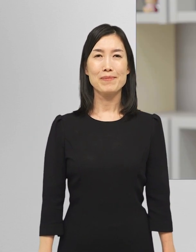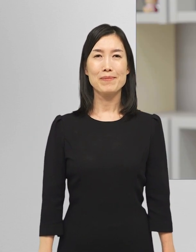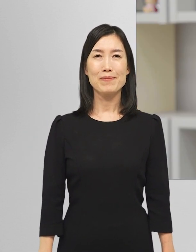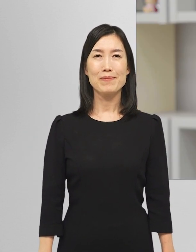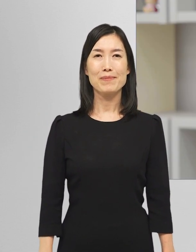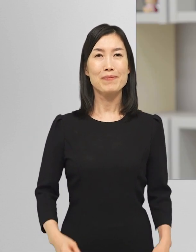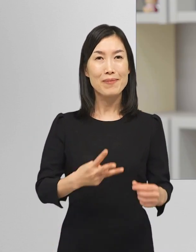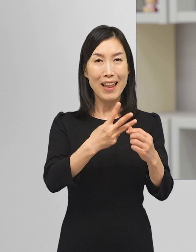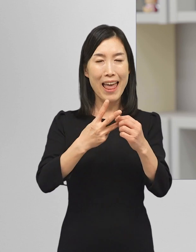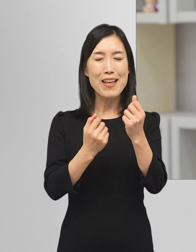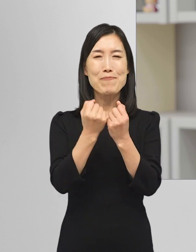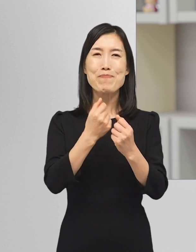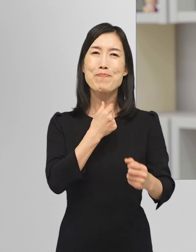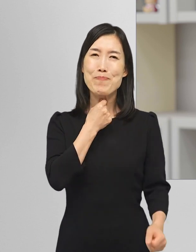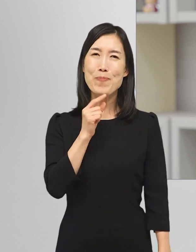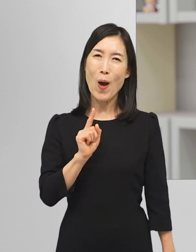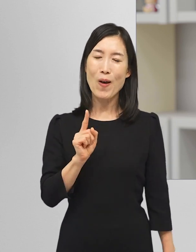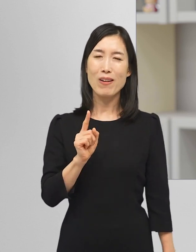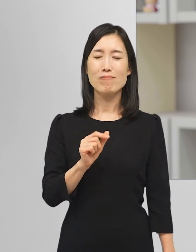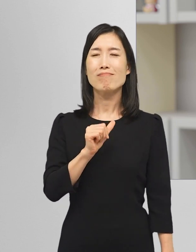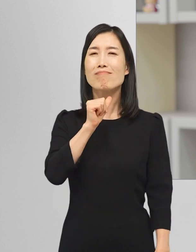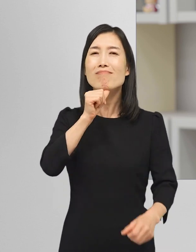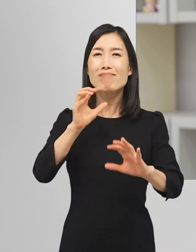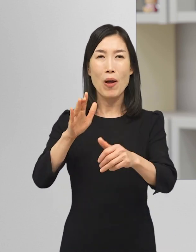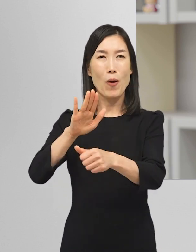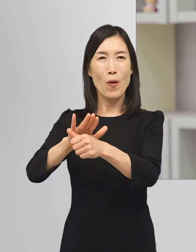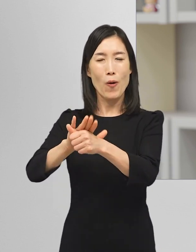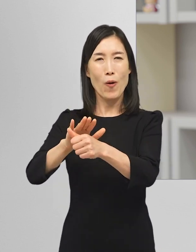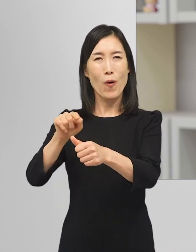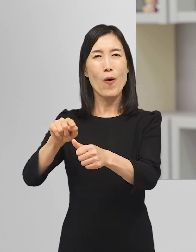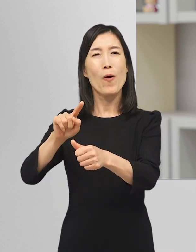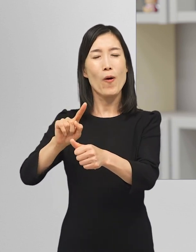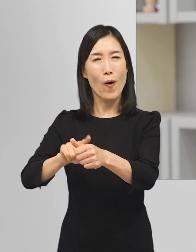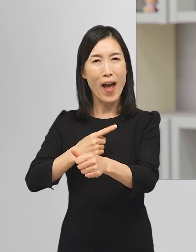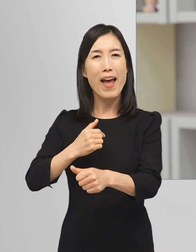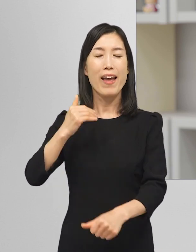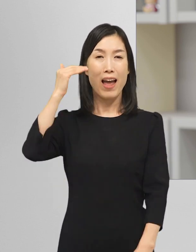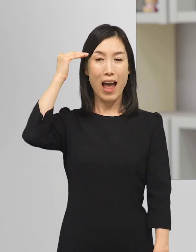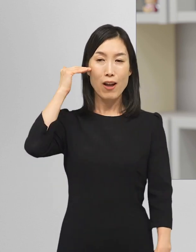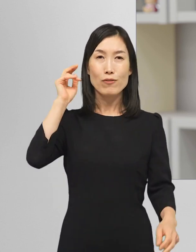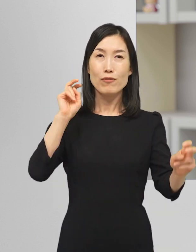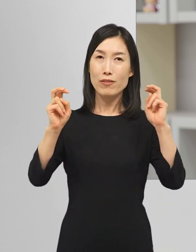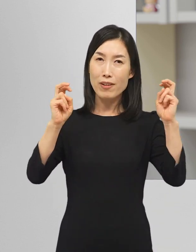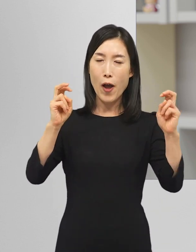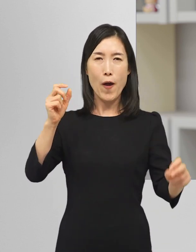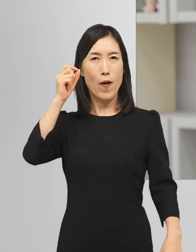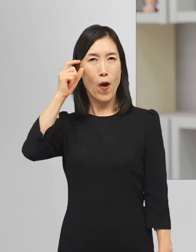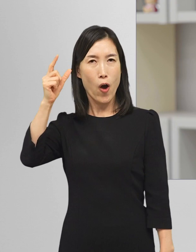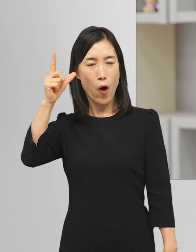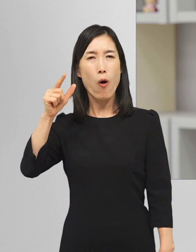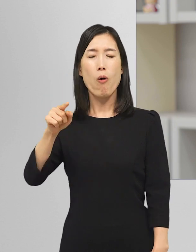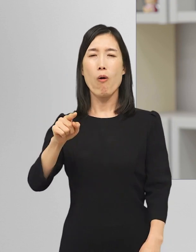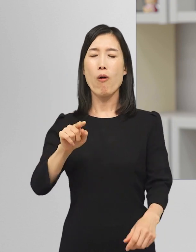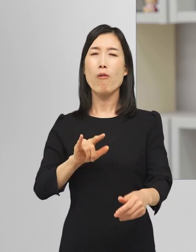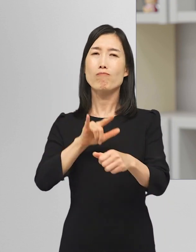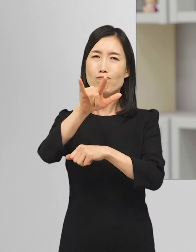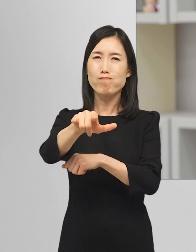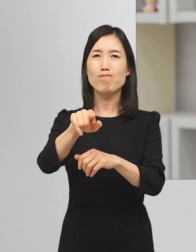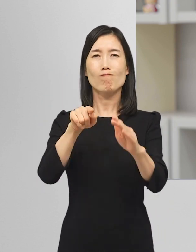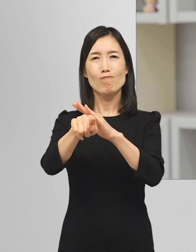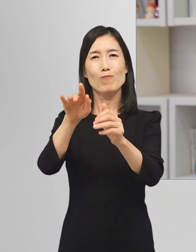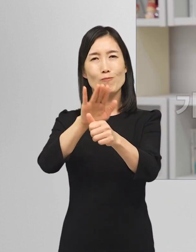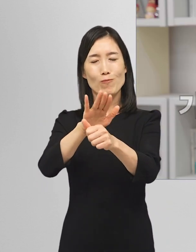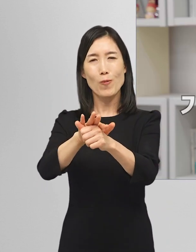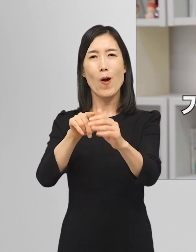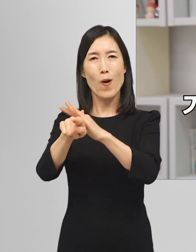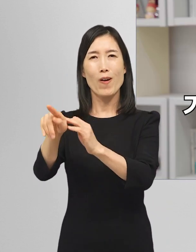세 번째로 말씀드리고 싶은 것은 ODA를 통해서 실질적으로 우리나라의 기업이라든지 인재들이 해외 진출하는 많은 통로가 되고